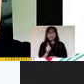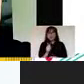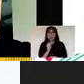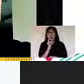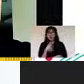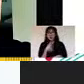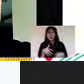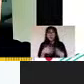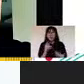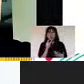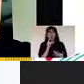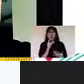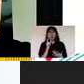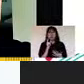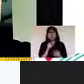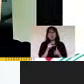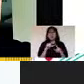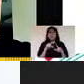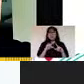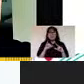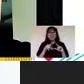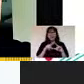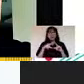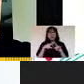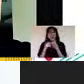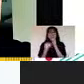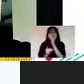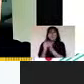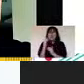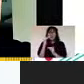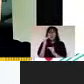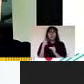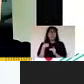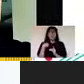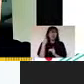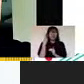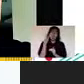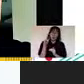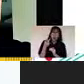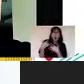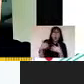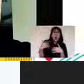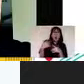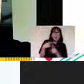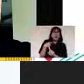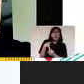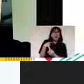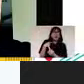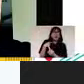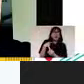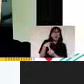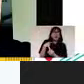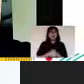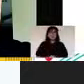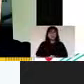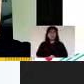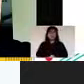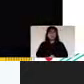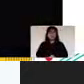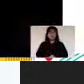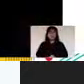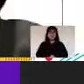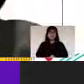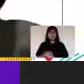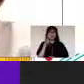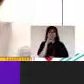pajak dan non pajak saya kira akan sangat positif buat negara kita gitu. Mungkin dari saya